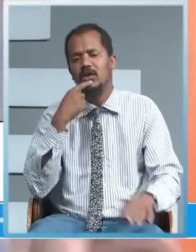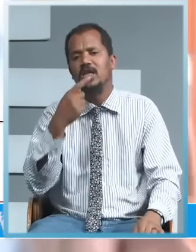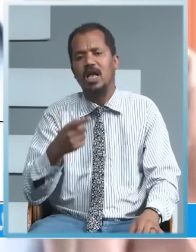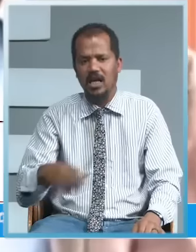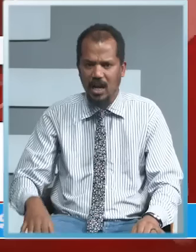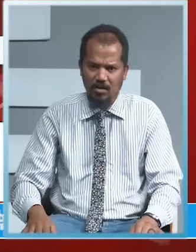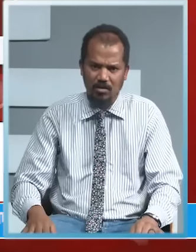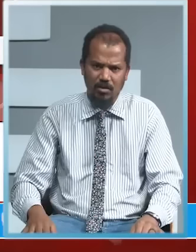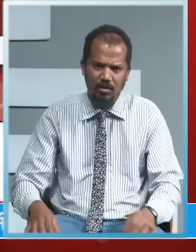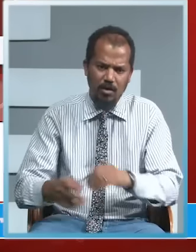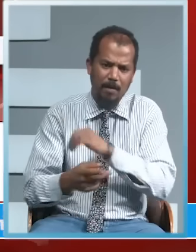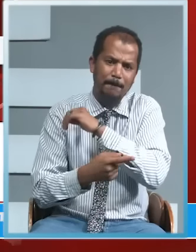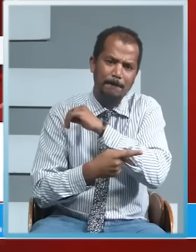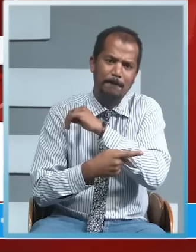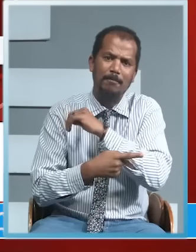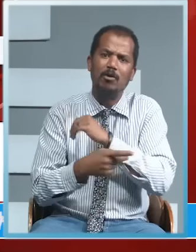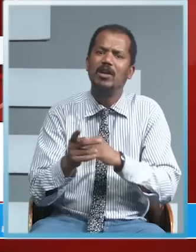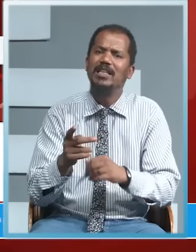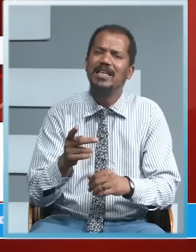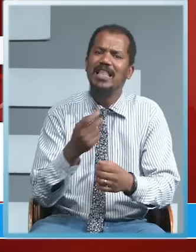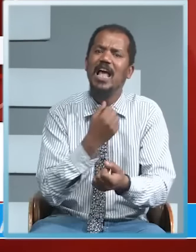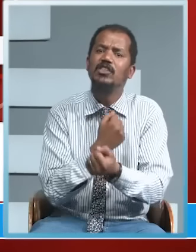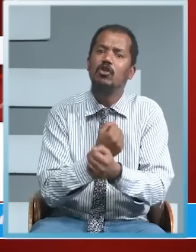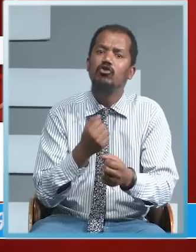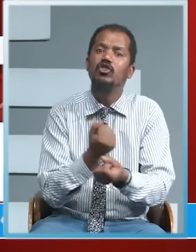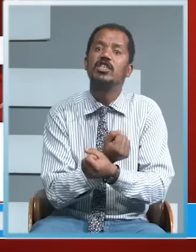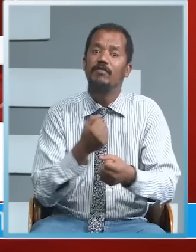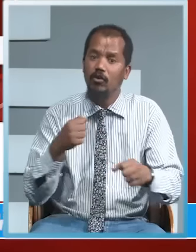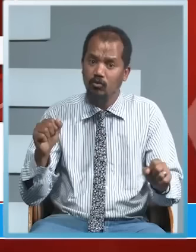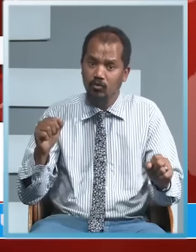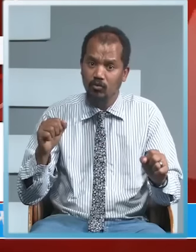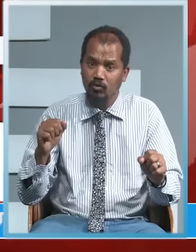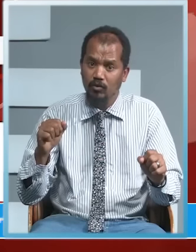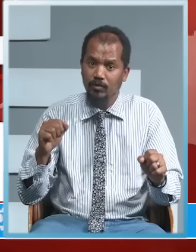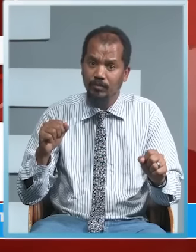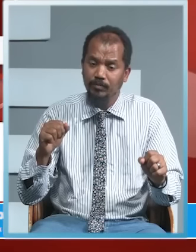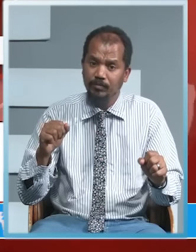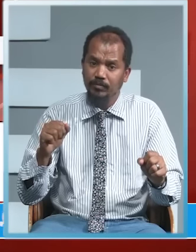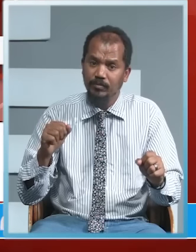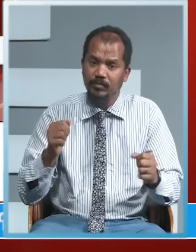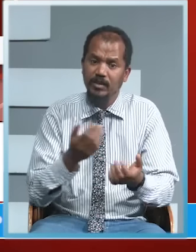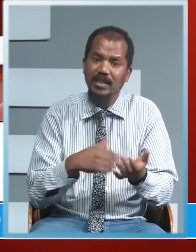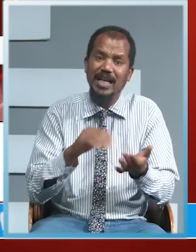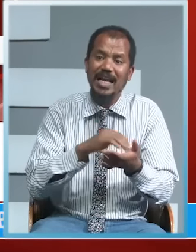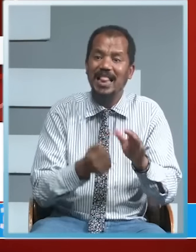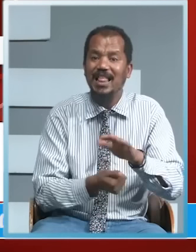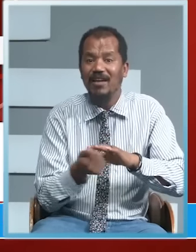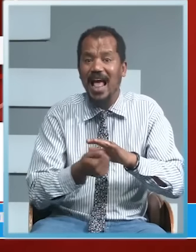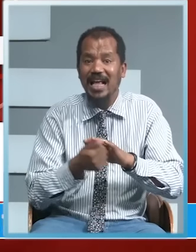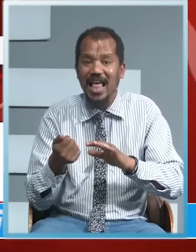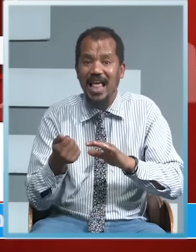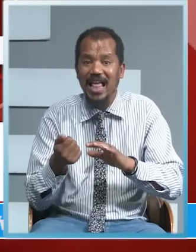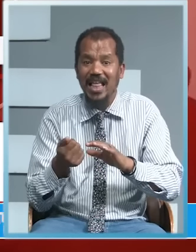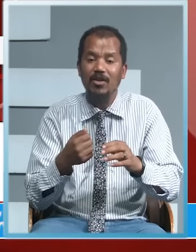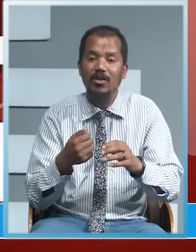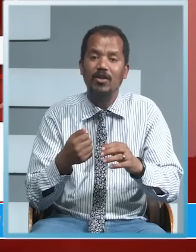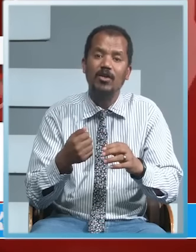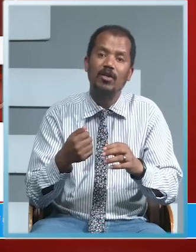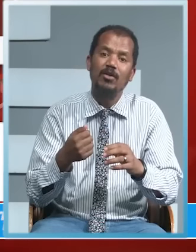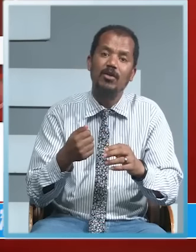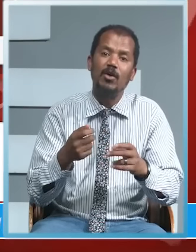ይናገራሉ። ፖለቲካ እስረኞች እንዲፈቱ እንደገና ተፈናቀረ ይዞቹ